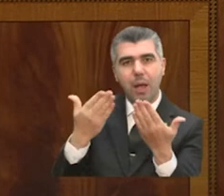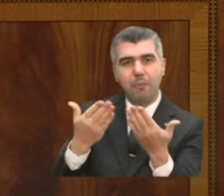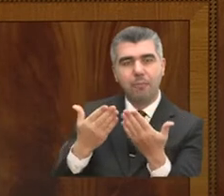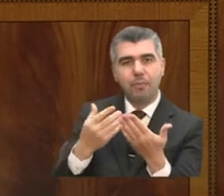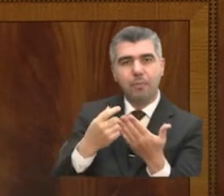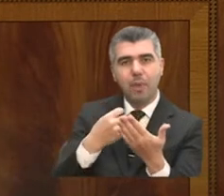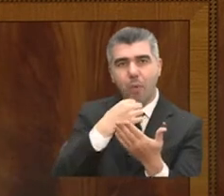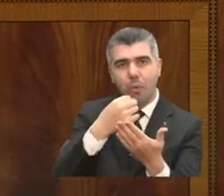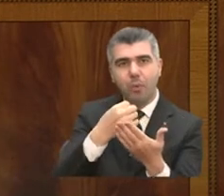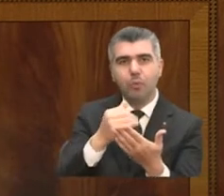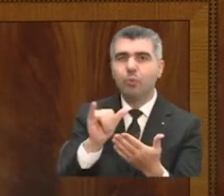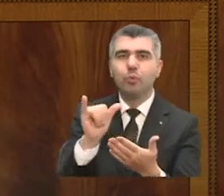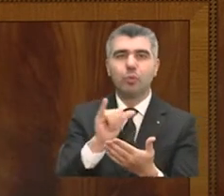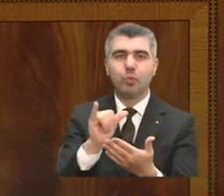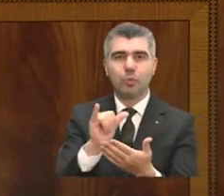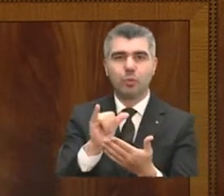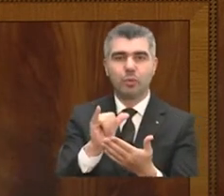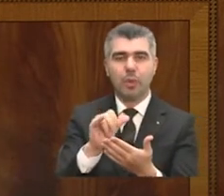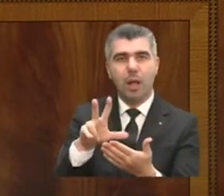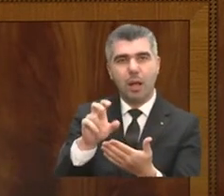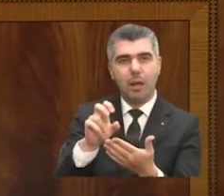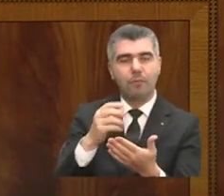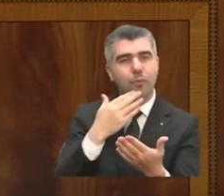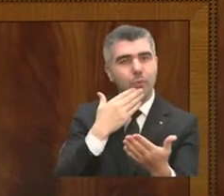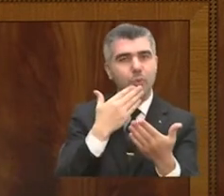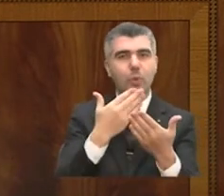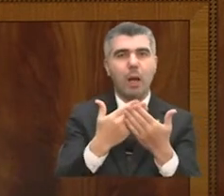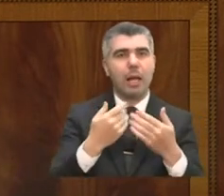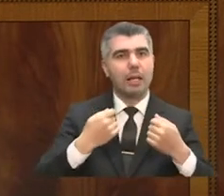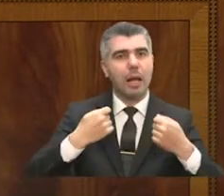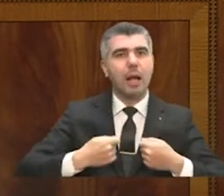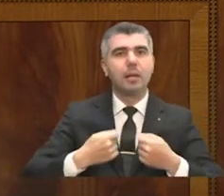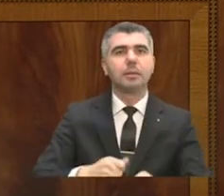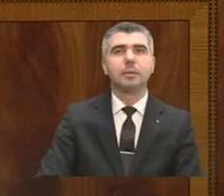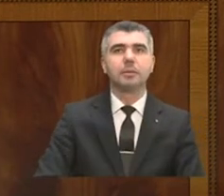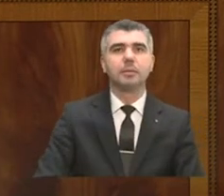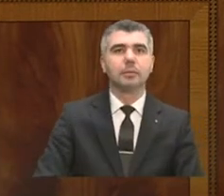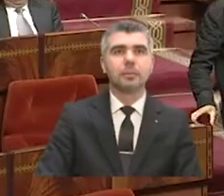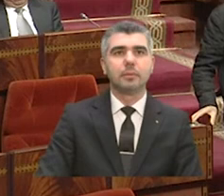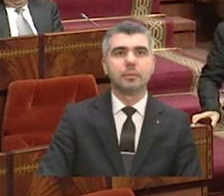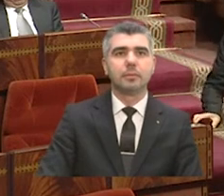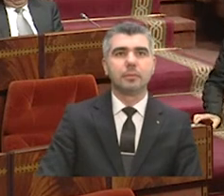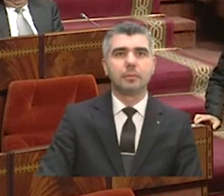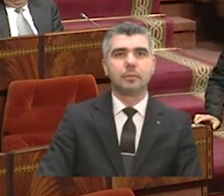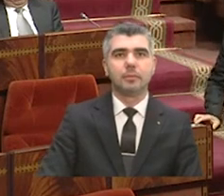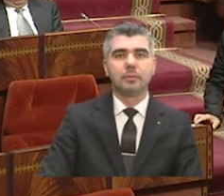dénonce justement ses positions. Merci, Monsieur le Président.